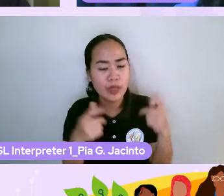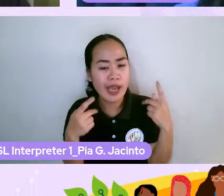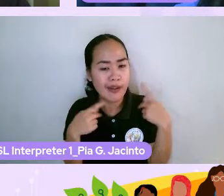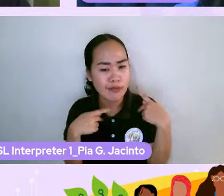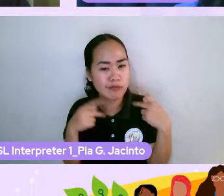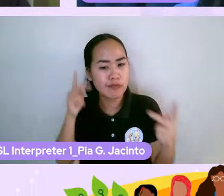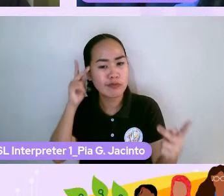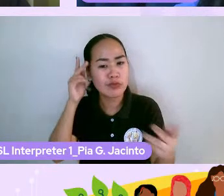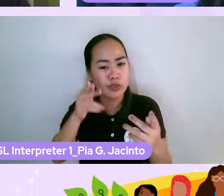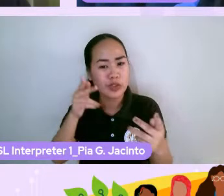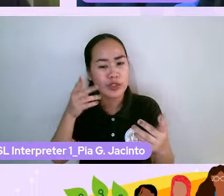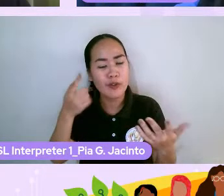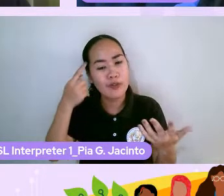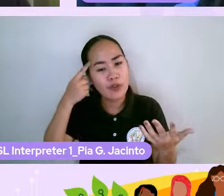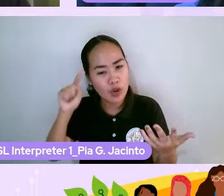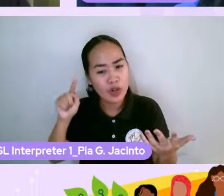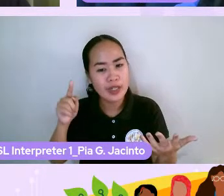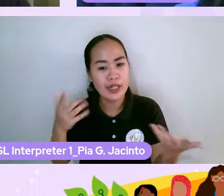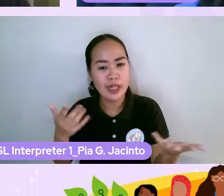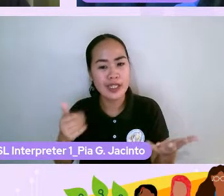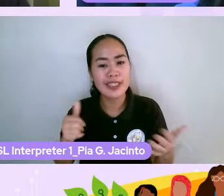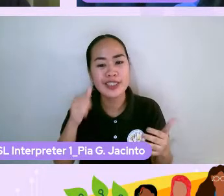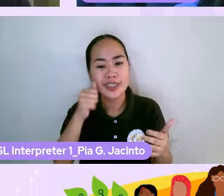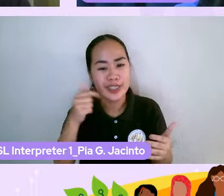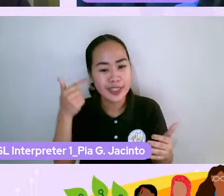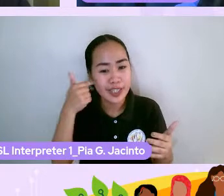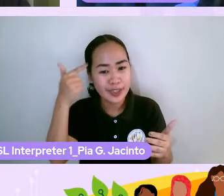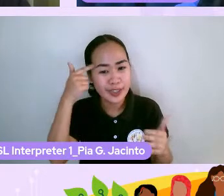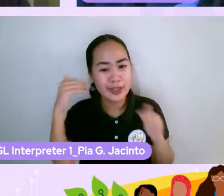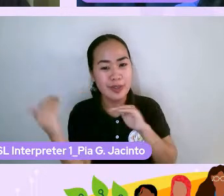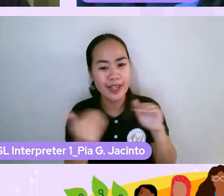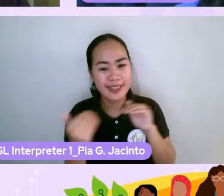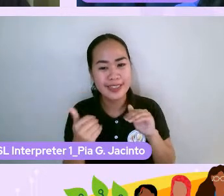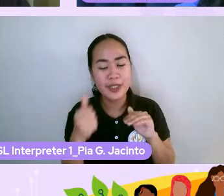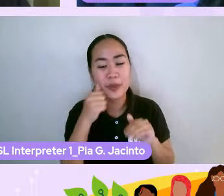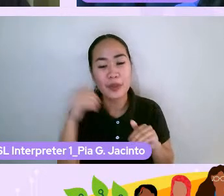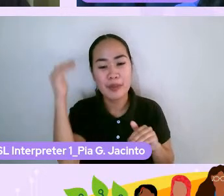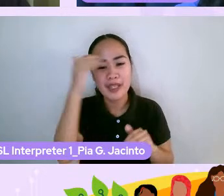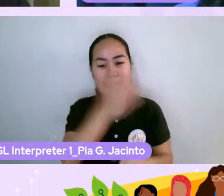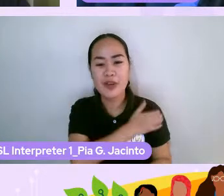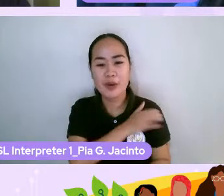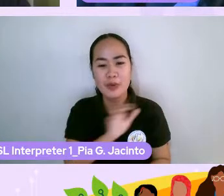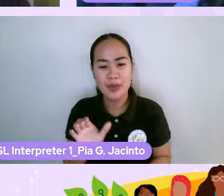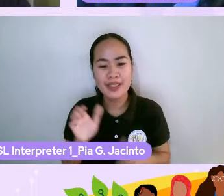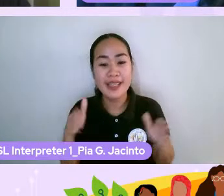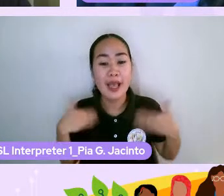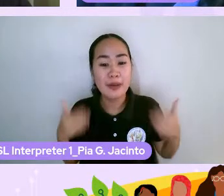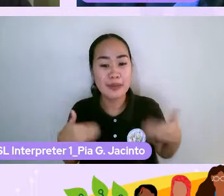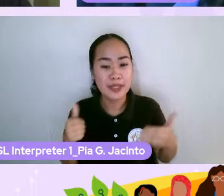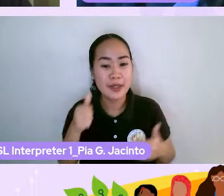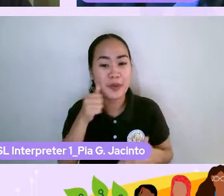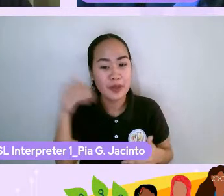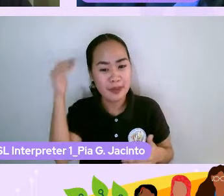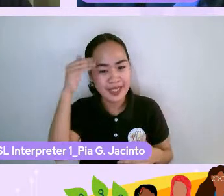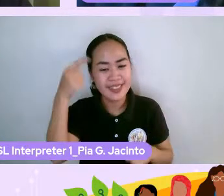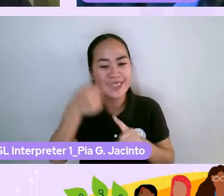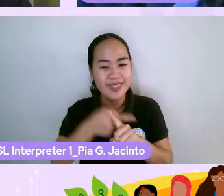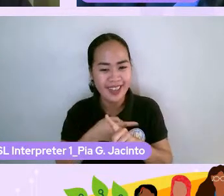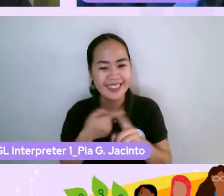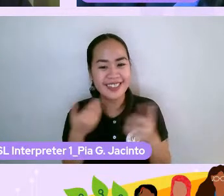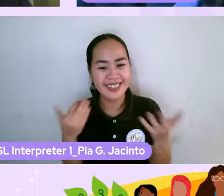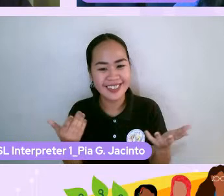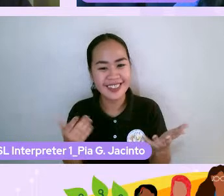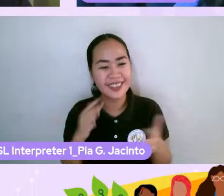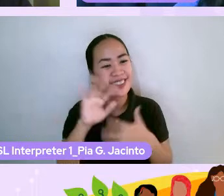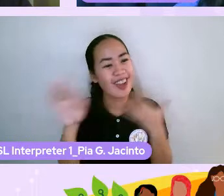gender equality and women empowerment. Happy Women's Month po to all of us. Happy Women's Month po